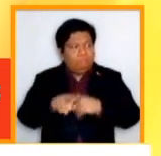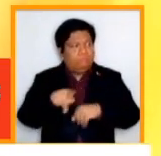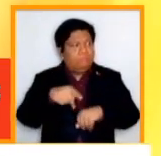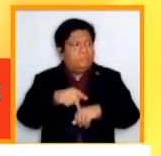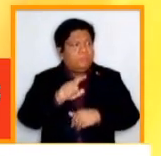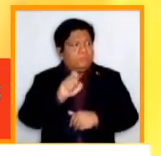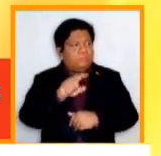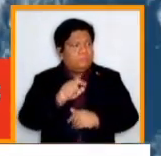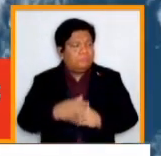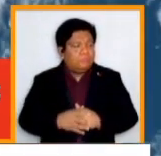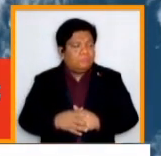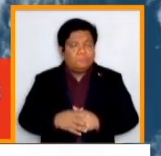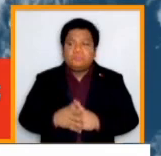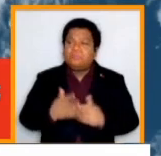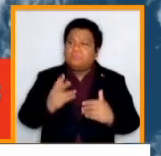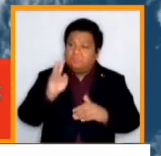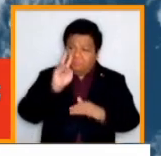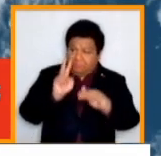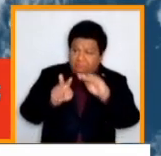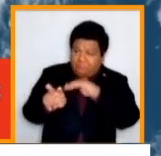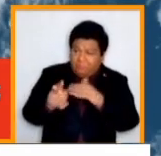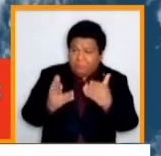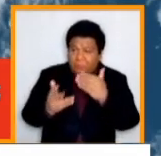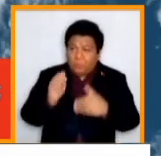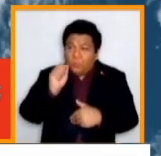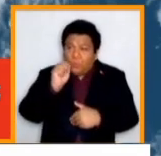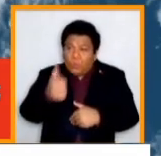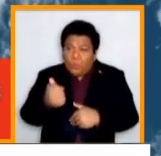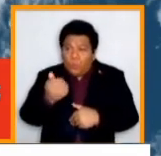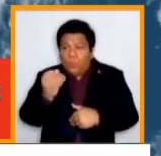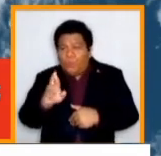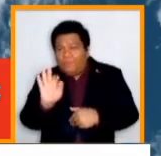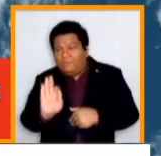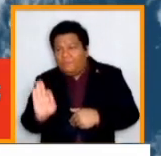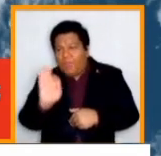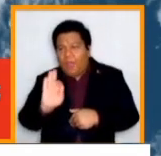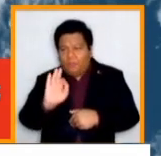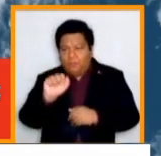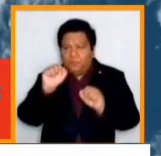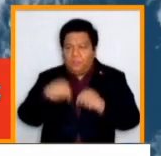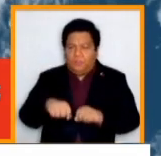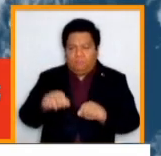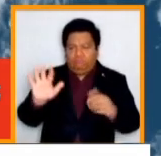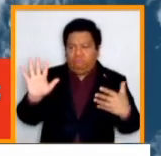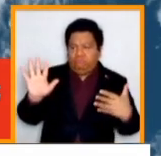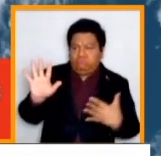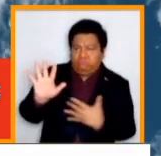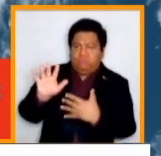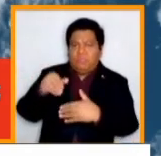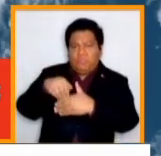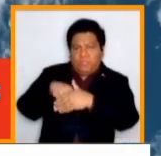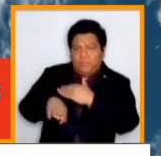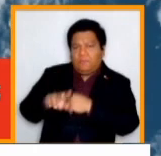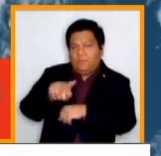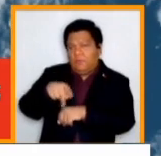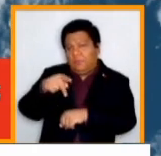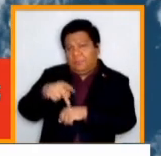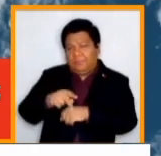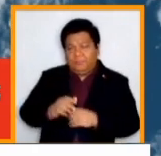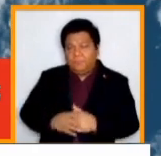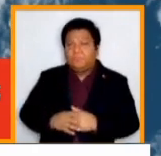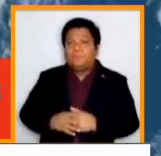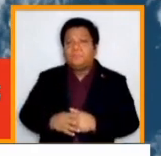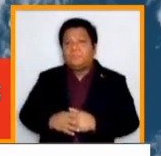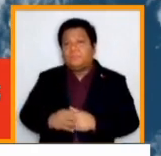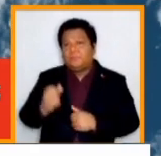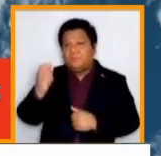natin na posibleng pumasok bukas o sa darating ng Biyernes itong binabantayan nating low pressure area dito nga sa karagatang Pasipiko. And we are also not